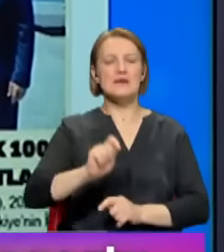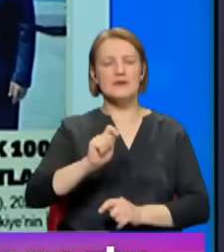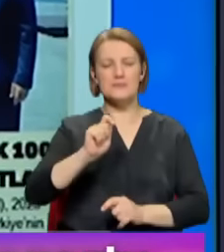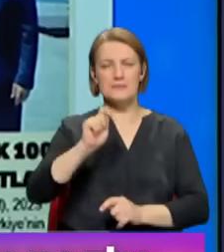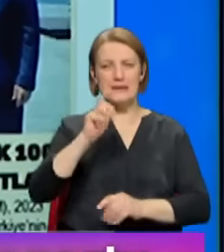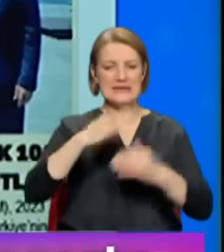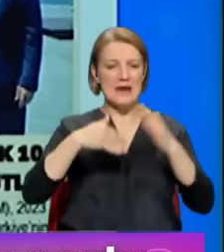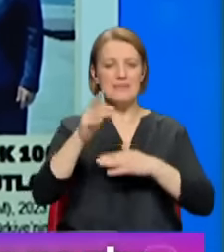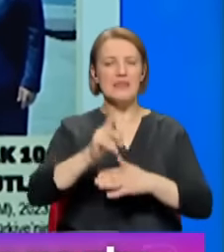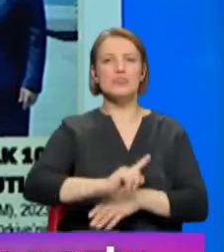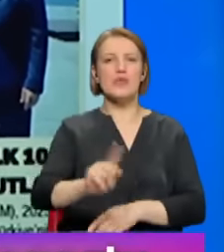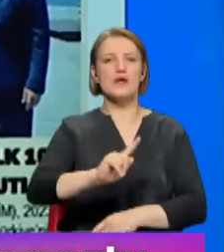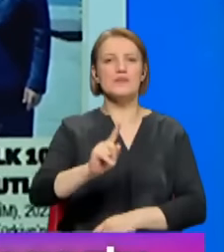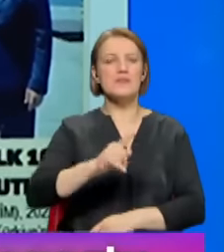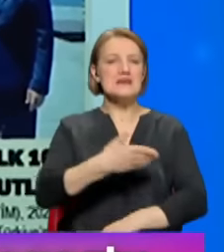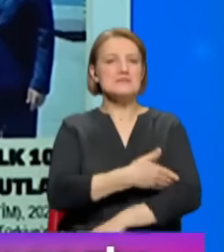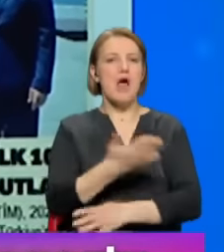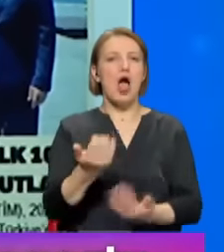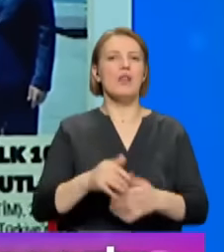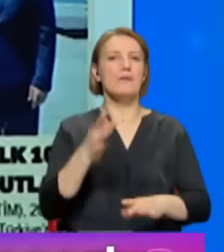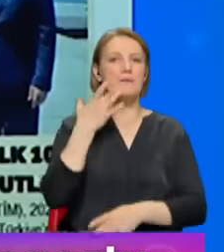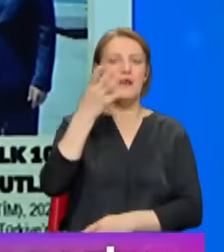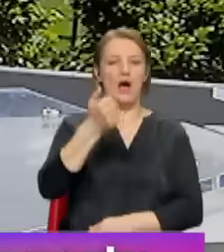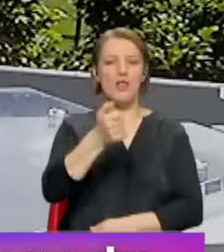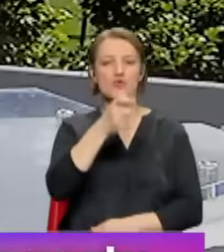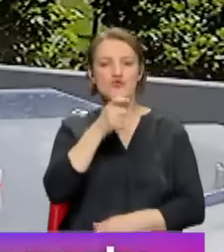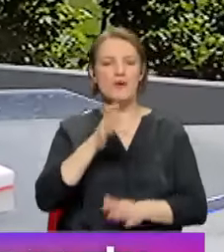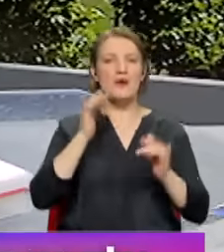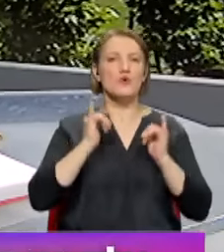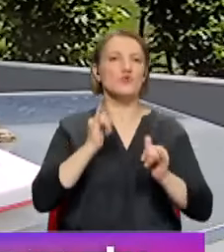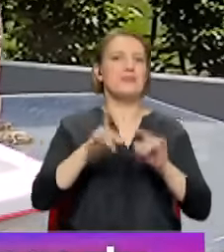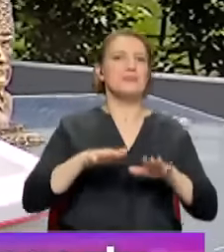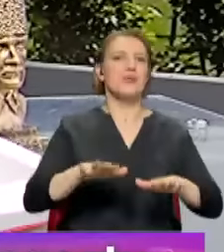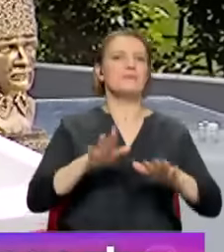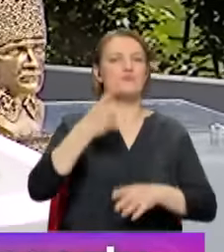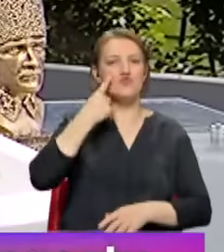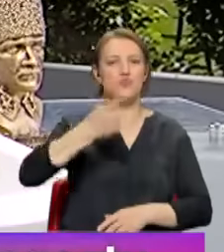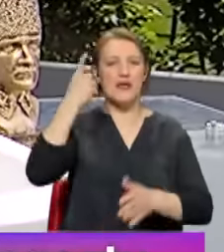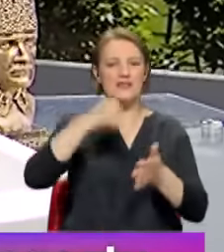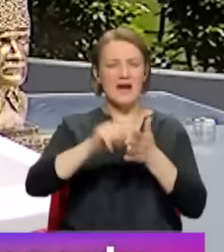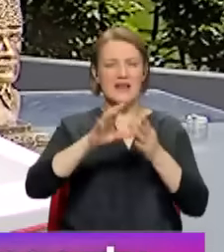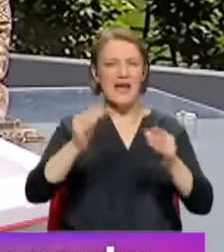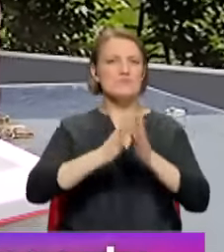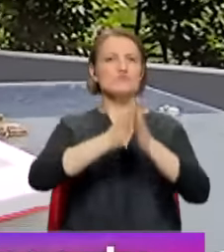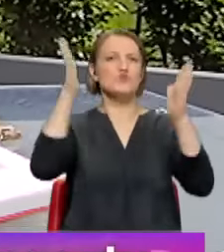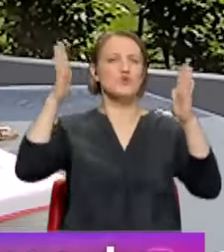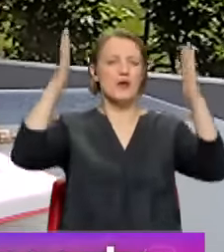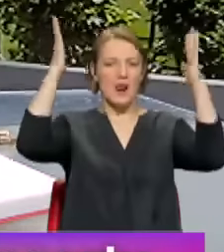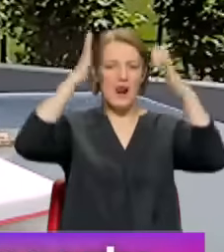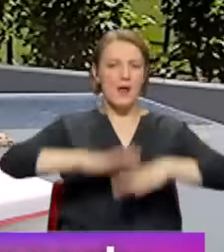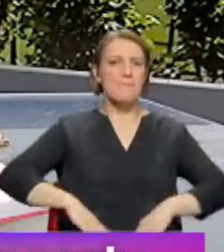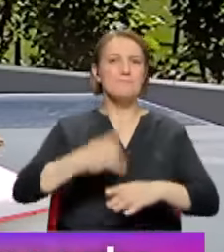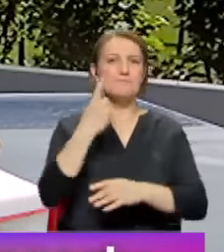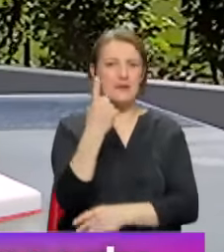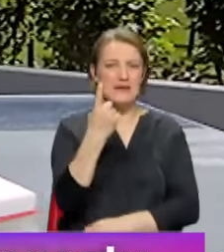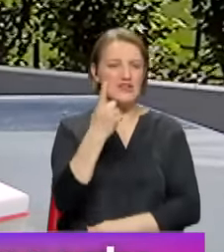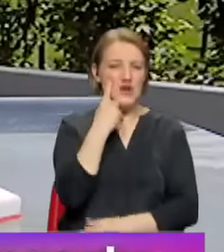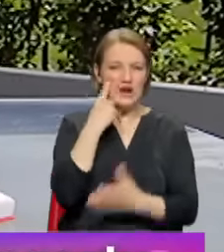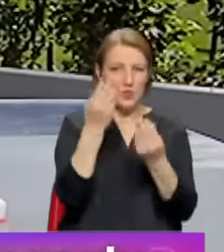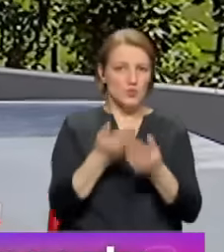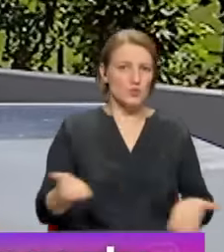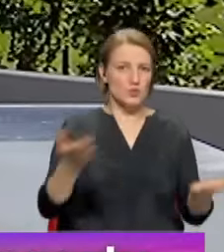hizmeti almadığı belirlendi. 6 Şubat'ta feci bir deprem. Cumhuriyet tarihinin görmüş olduğu en büyük yıkımlardan birisine